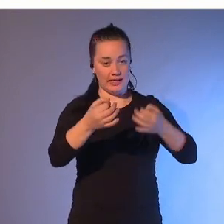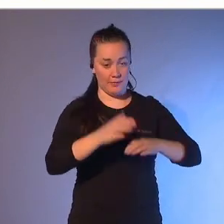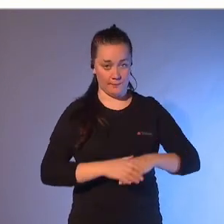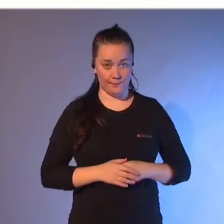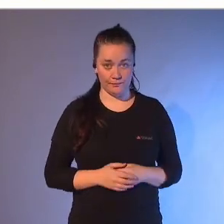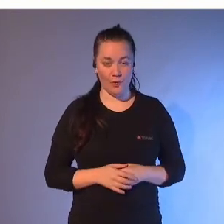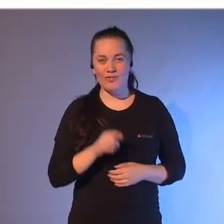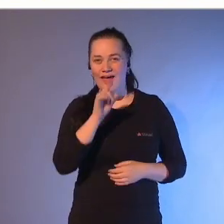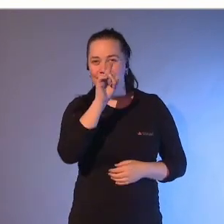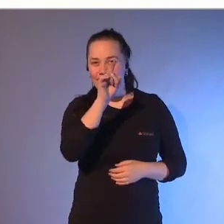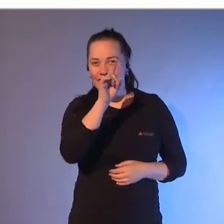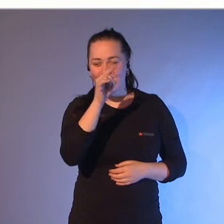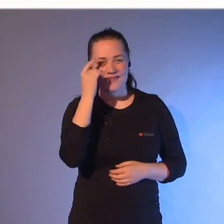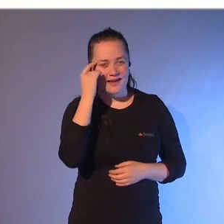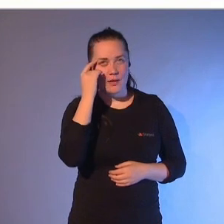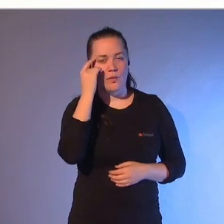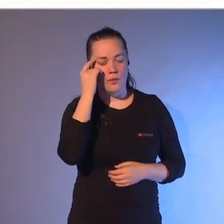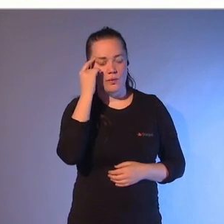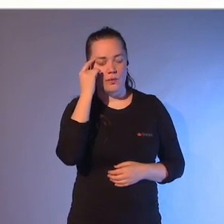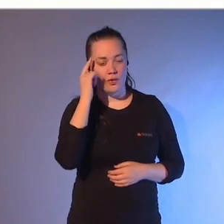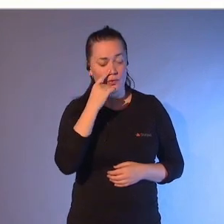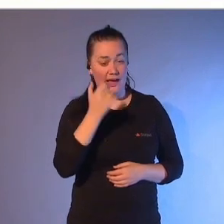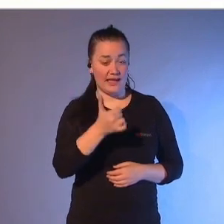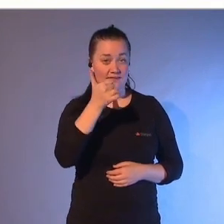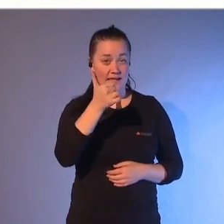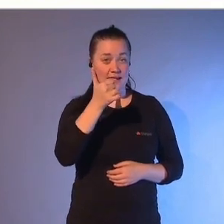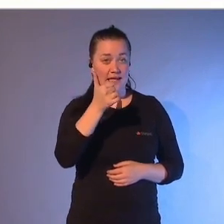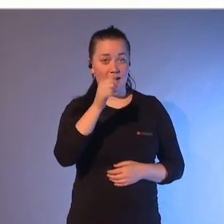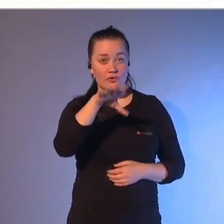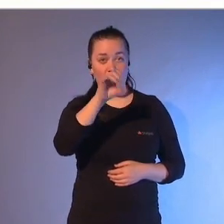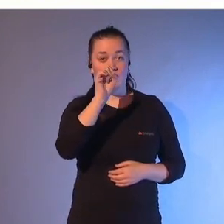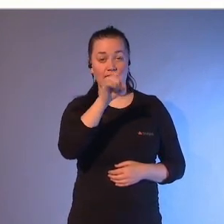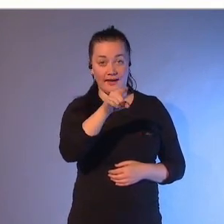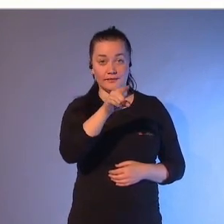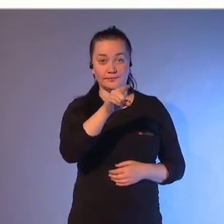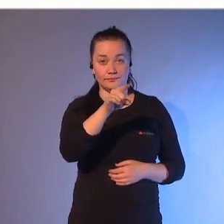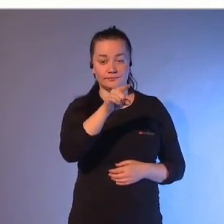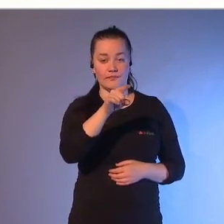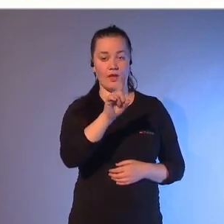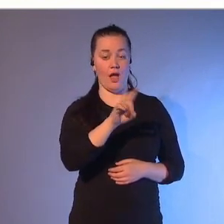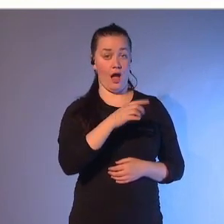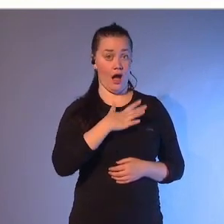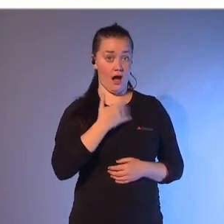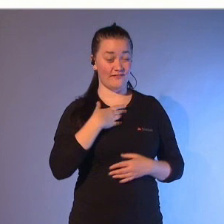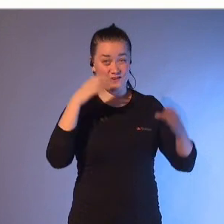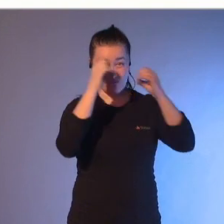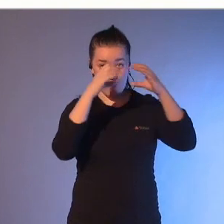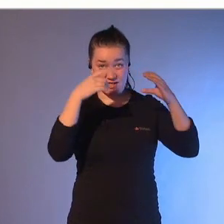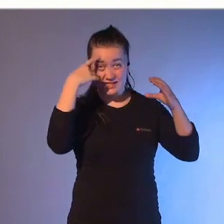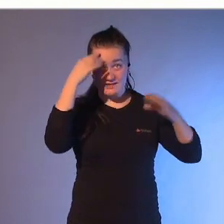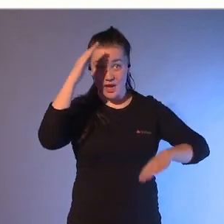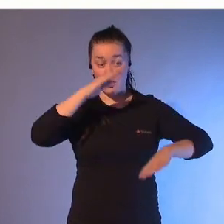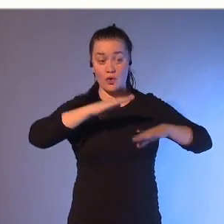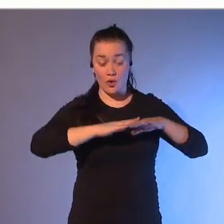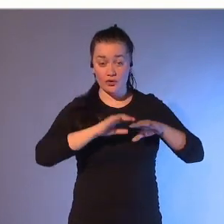her jeg tenker det viktigste vi står foran, nemlig, har vi forestillingsevne nok